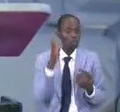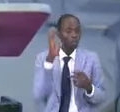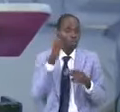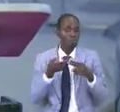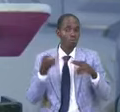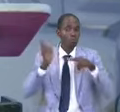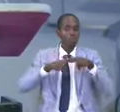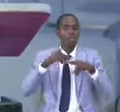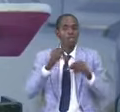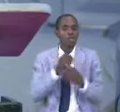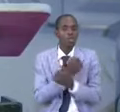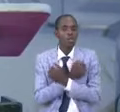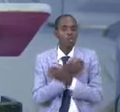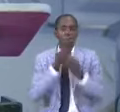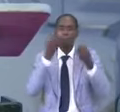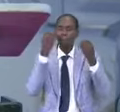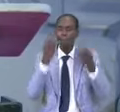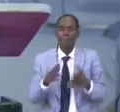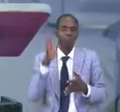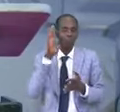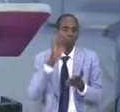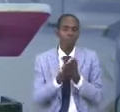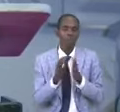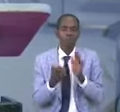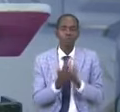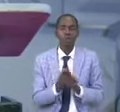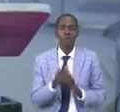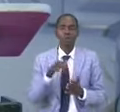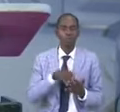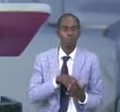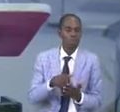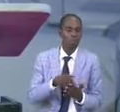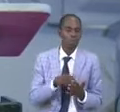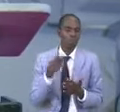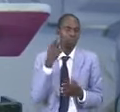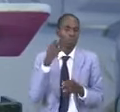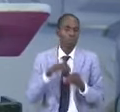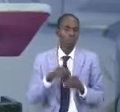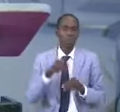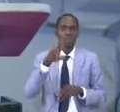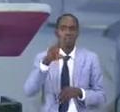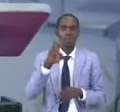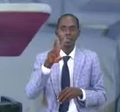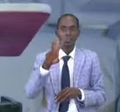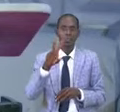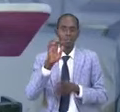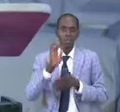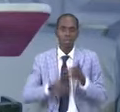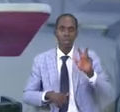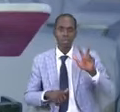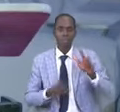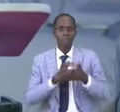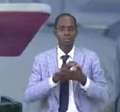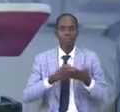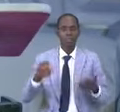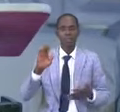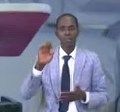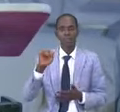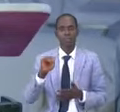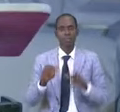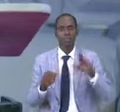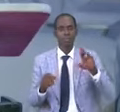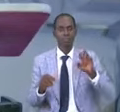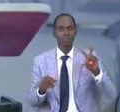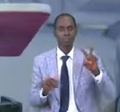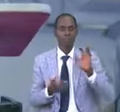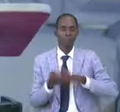refroidir apocalypse 3 verset 15 apocalypse 3 verset 15 je connais tes